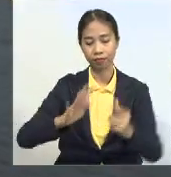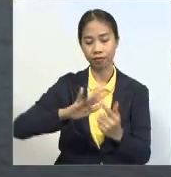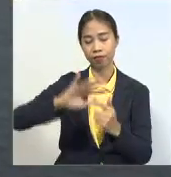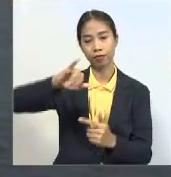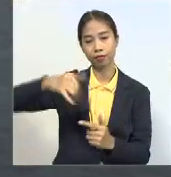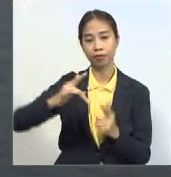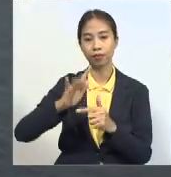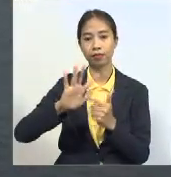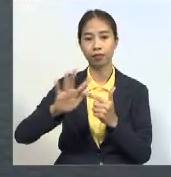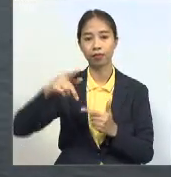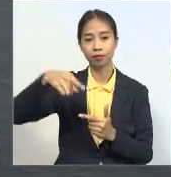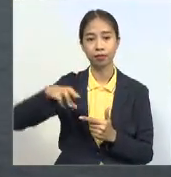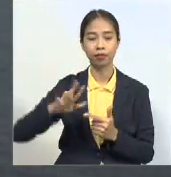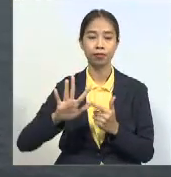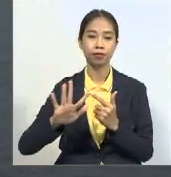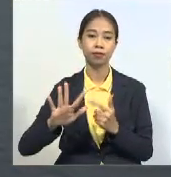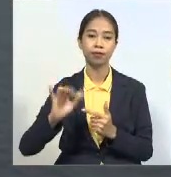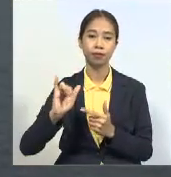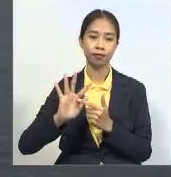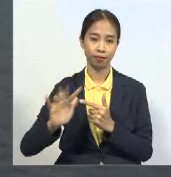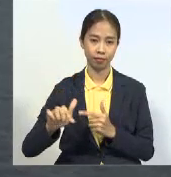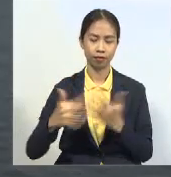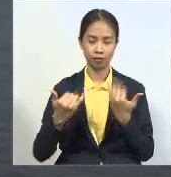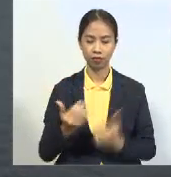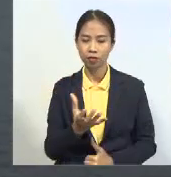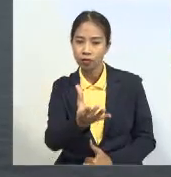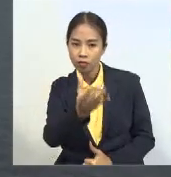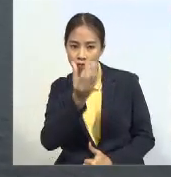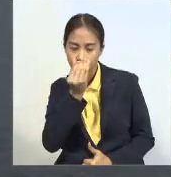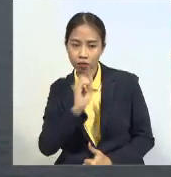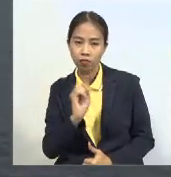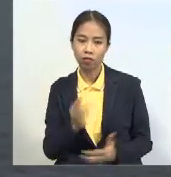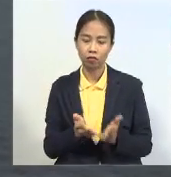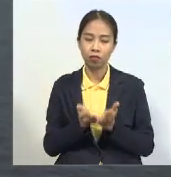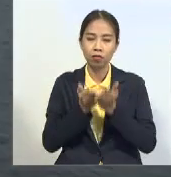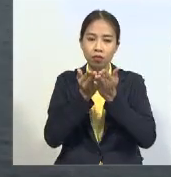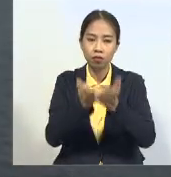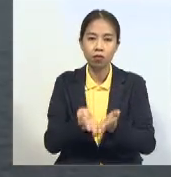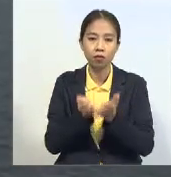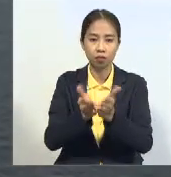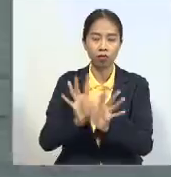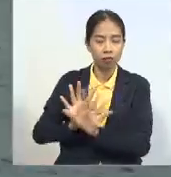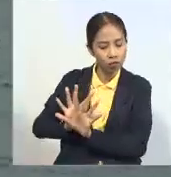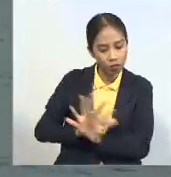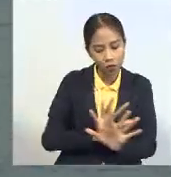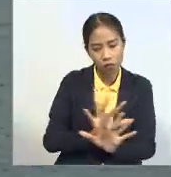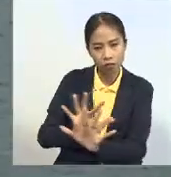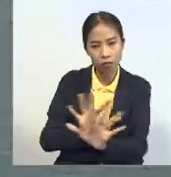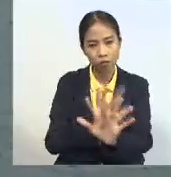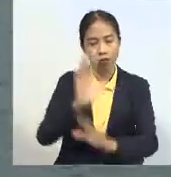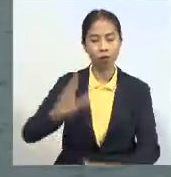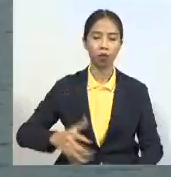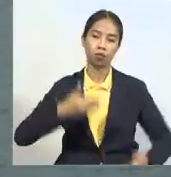พระพรชัยมงคลและชมความอลังการของริ้วขบวนเรือพระราชพิธีที่ยิ่งใหญ่สมพระ